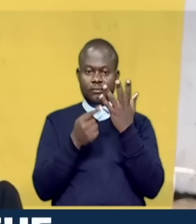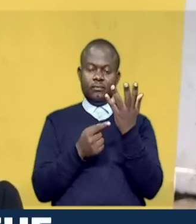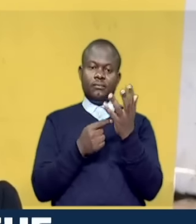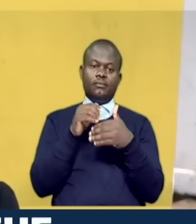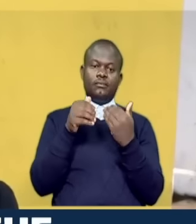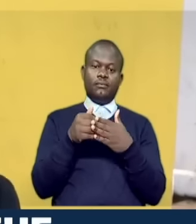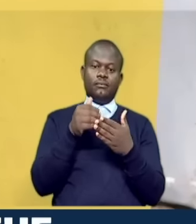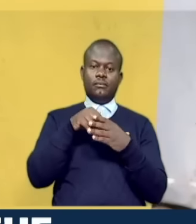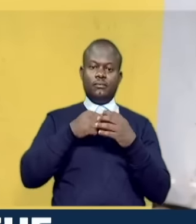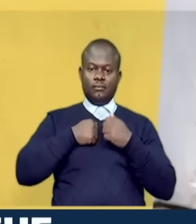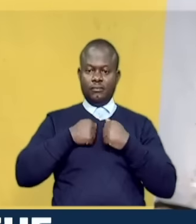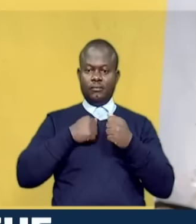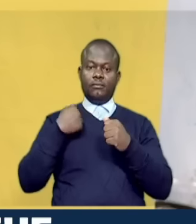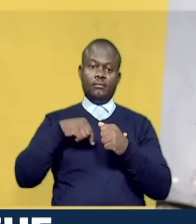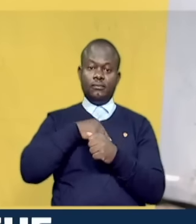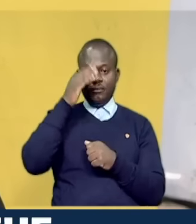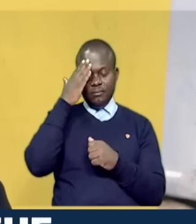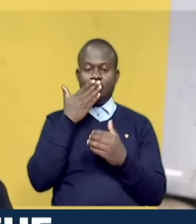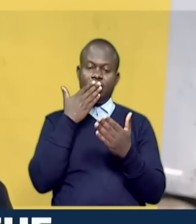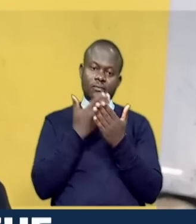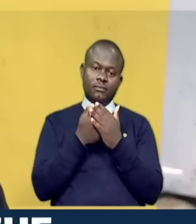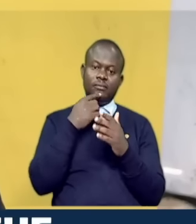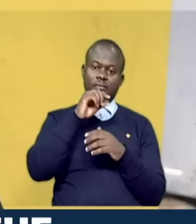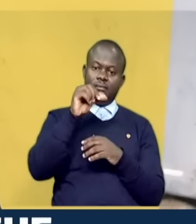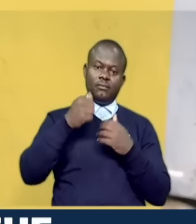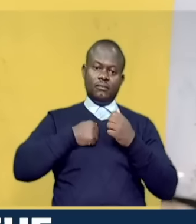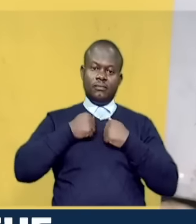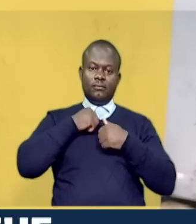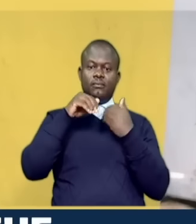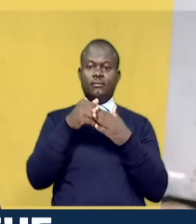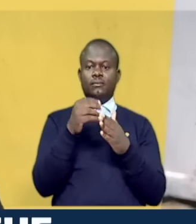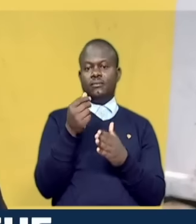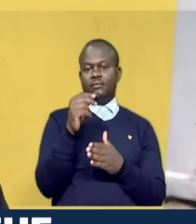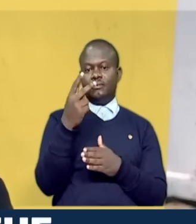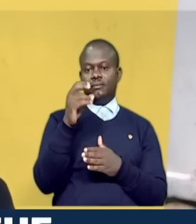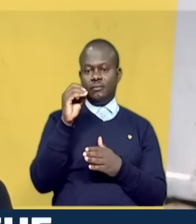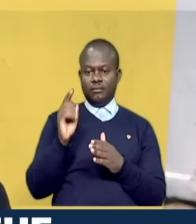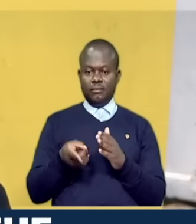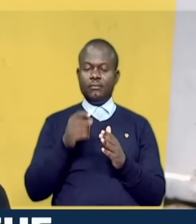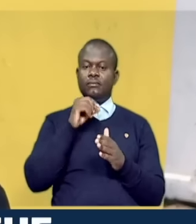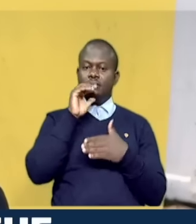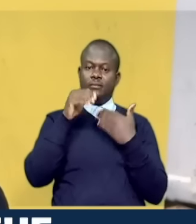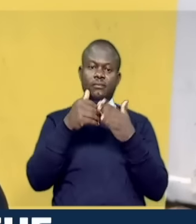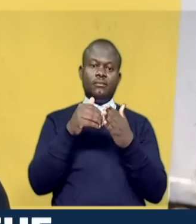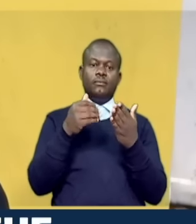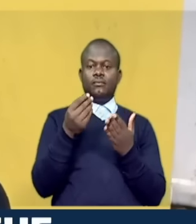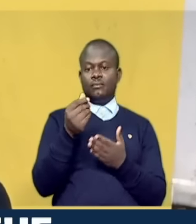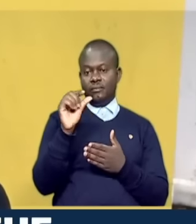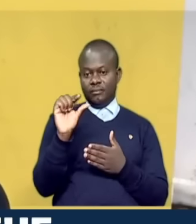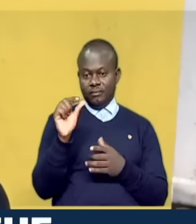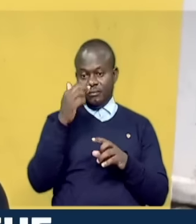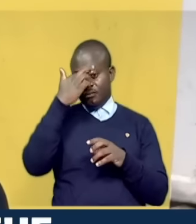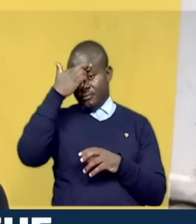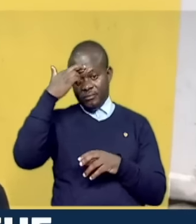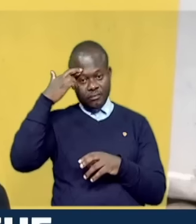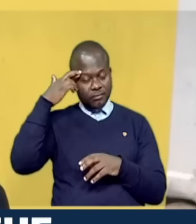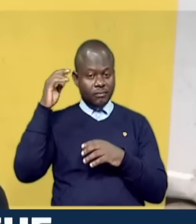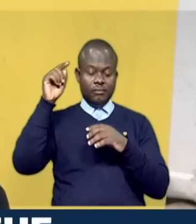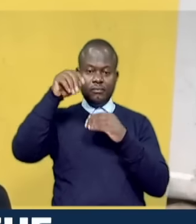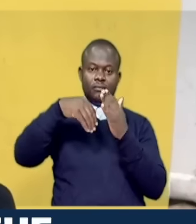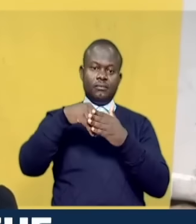yageza ku Banyarwanda turabizi neza ko hari n'abandi Banyarwanda icyo kiguzi cy'2020 kitazahendukira ari nayo mpamvu